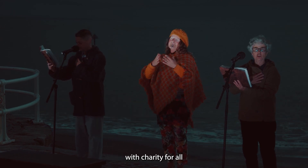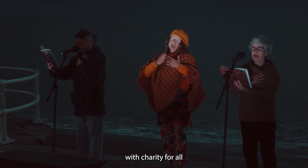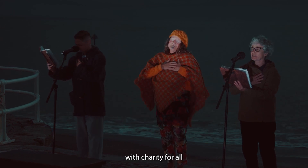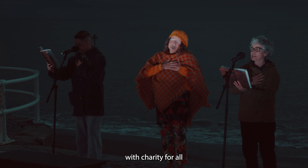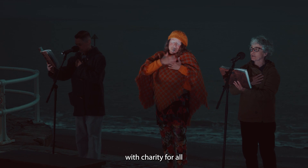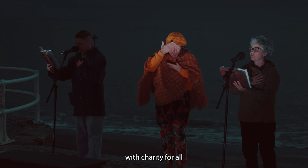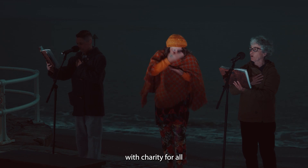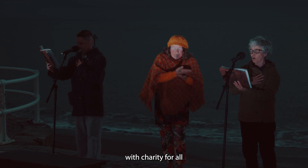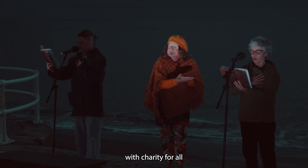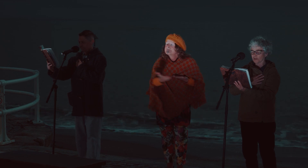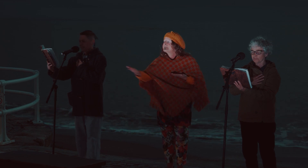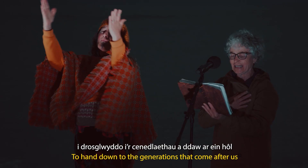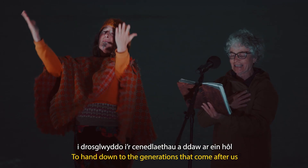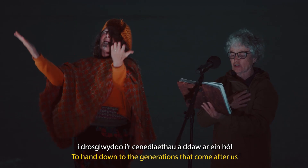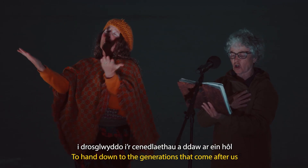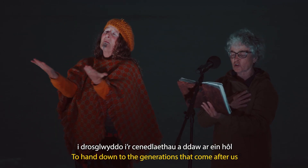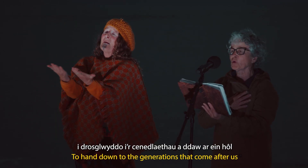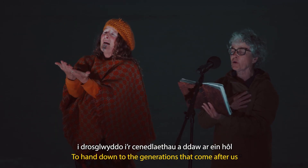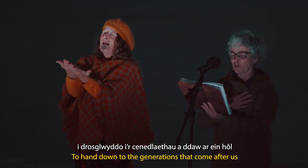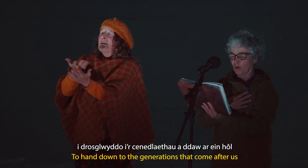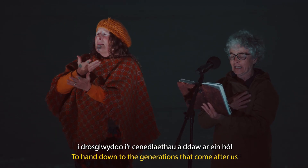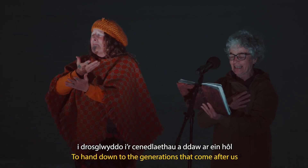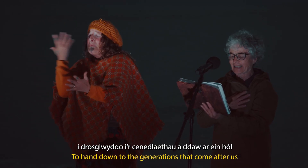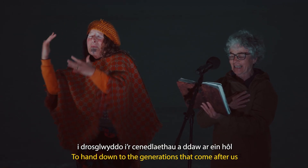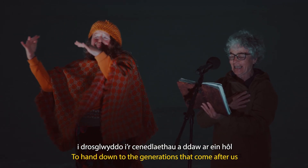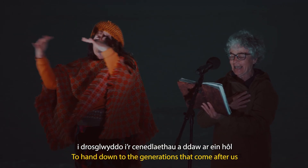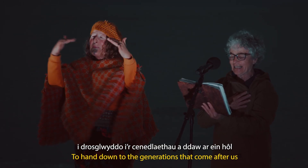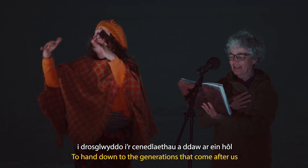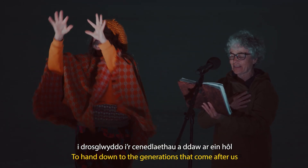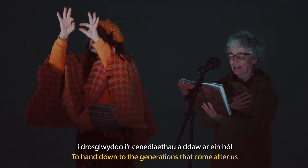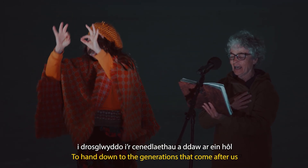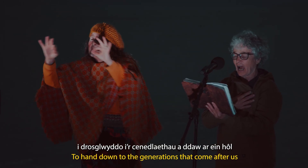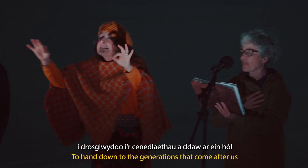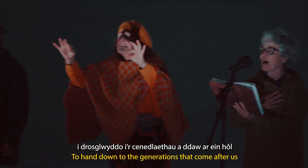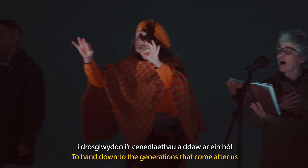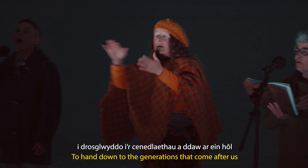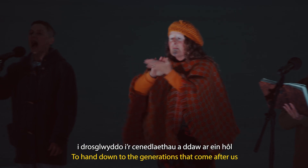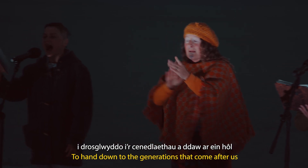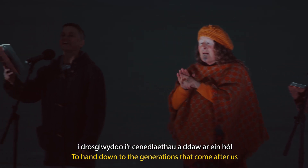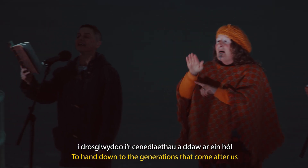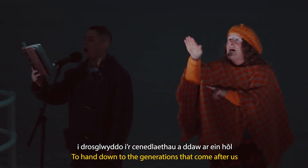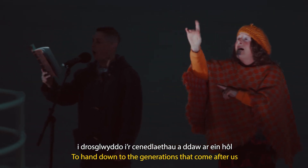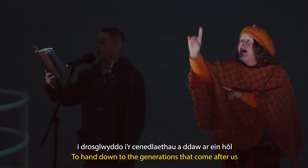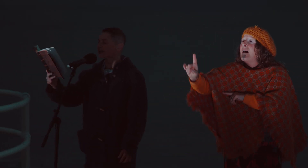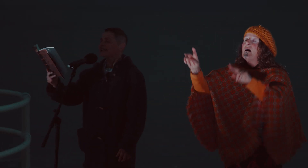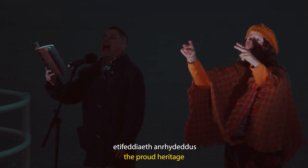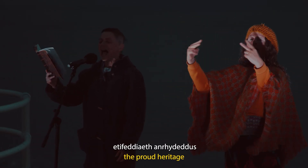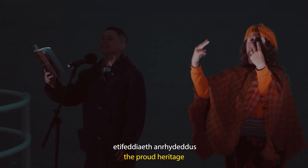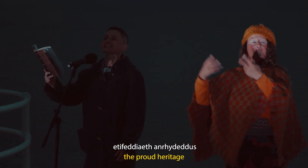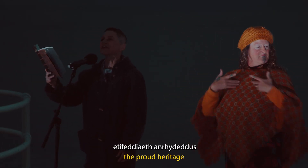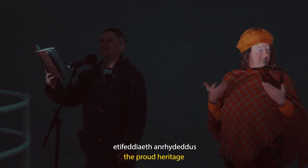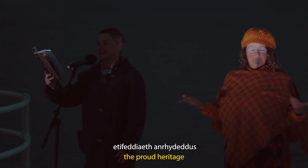With charity for all. I drosglwyddo i'r cenedlaethau a ddaw ar ein hôl.